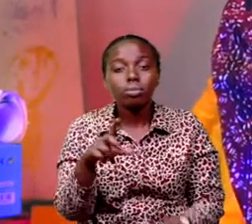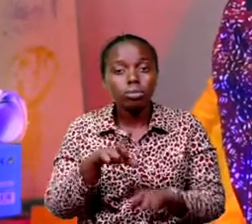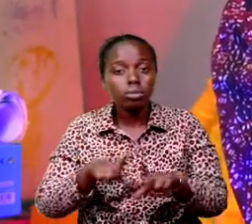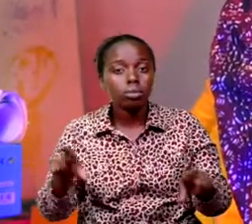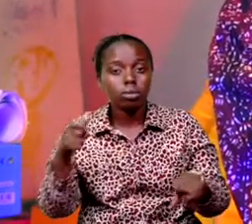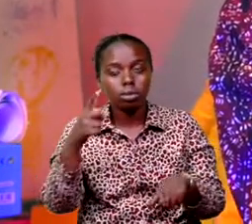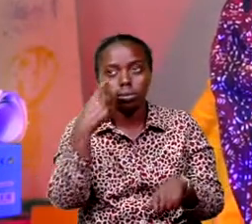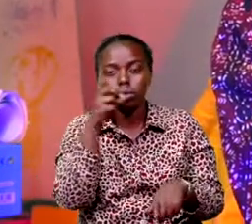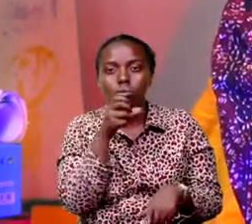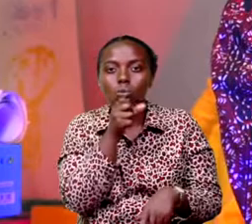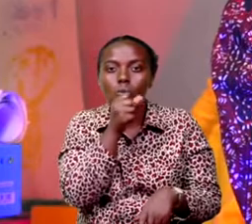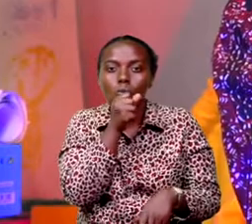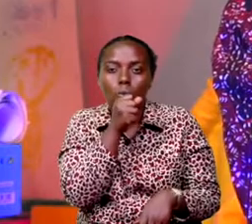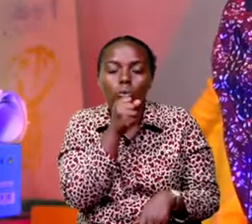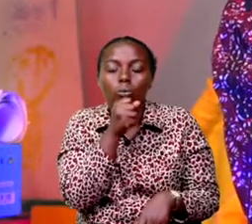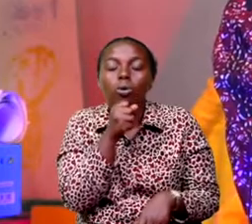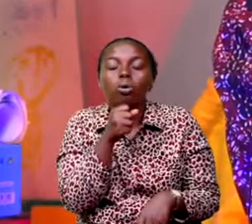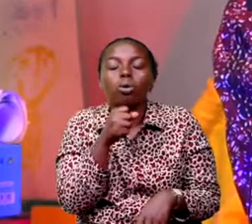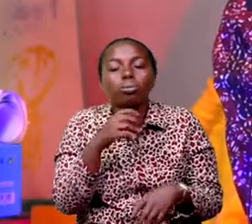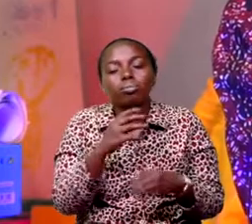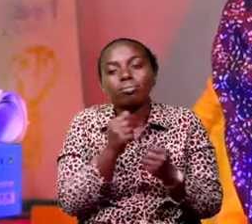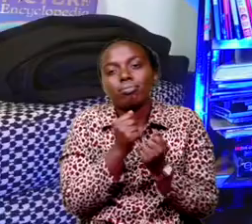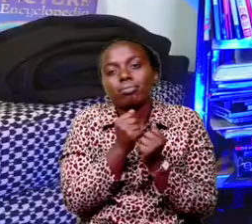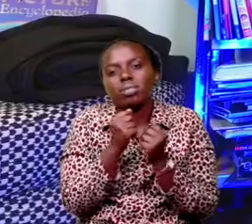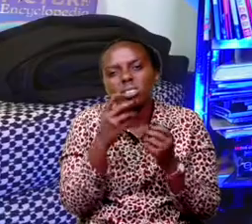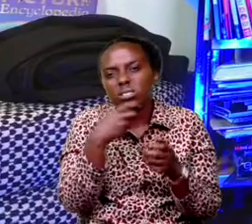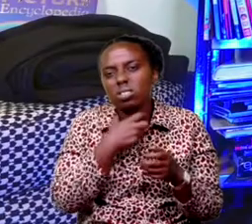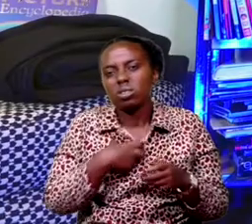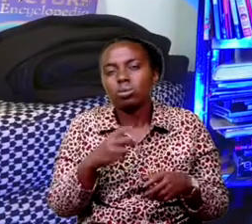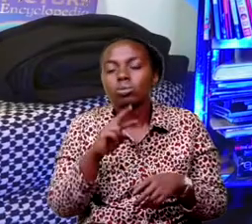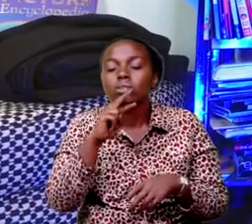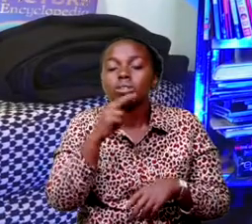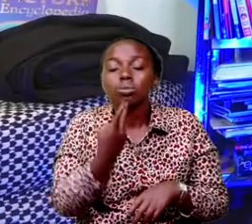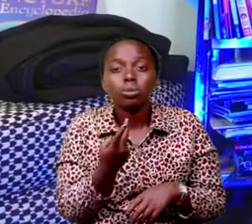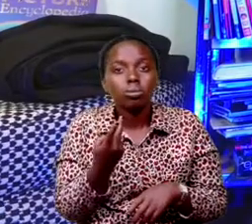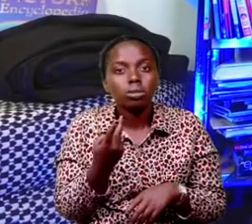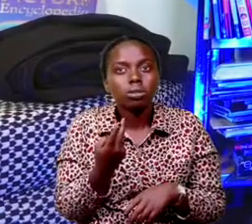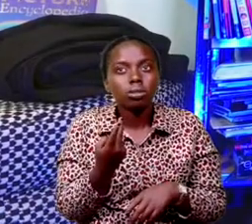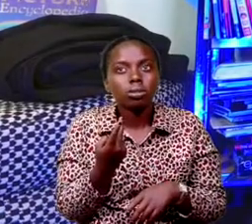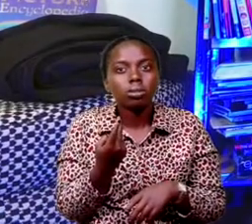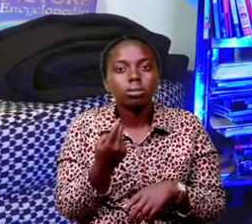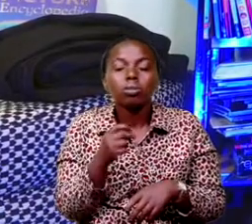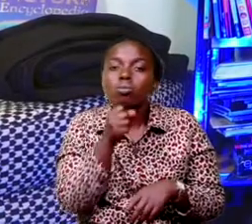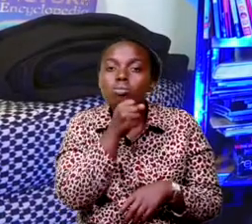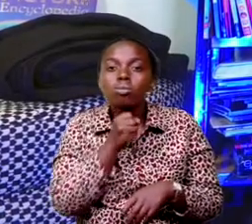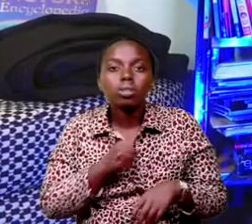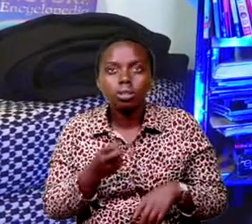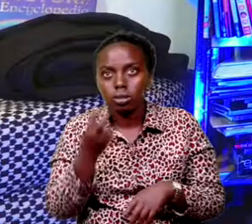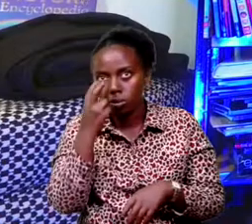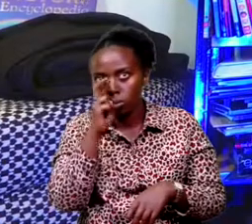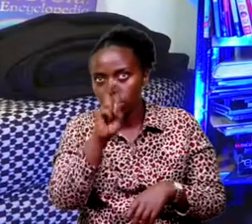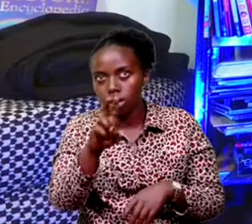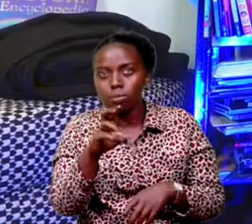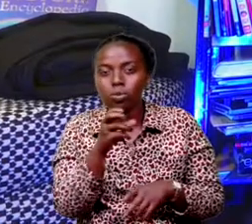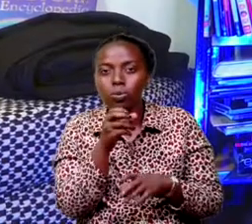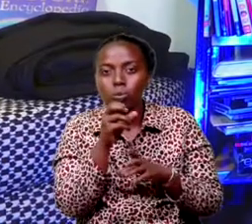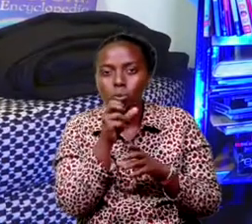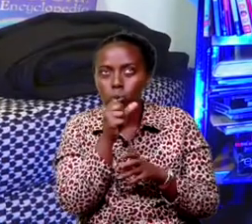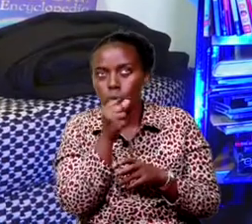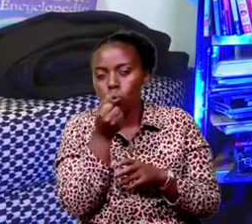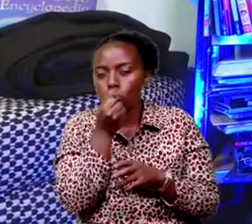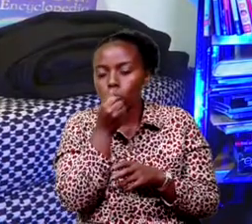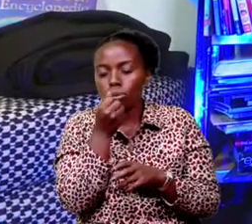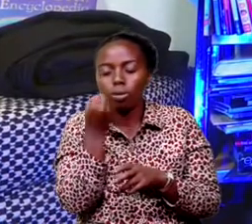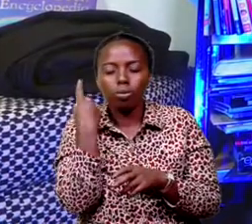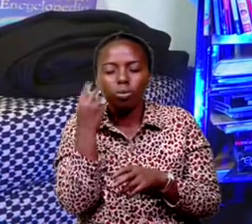binyomoro abona byarumye abibaza icyo byabaye ibinyomoro niko kumusubiza ati mukecuru twarebye amatunda tubona